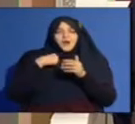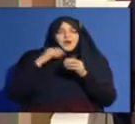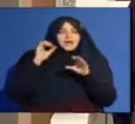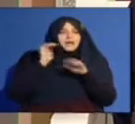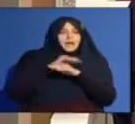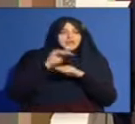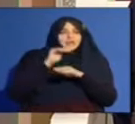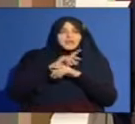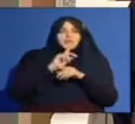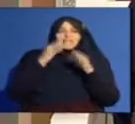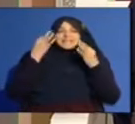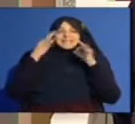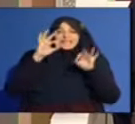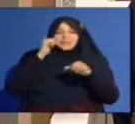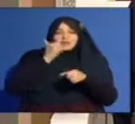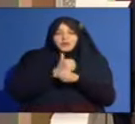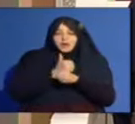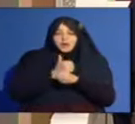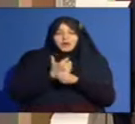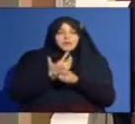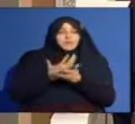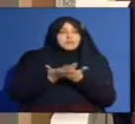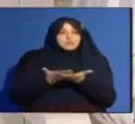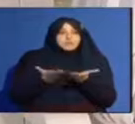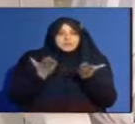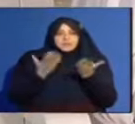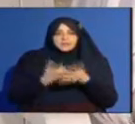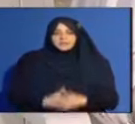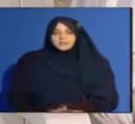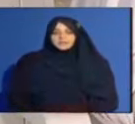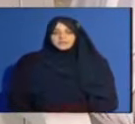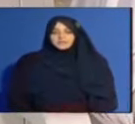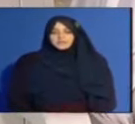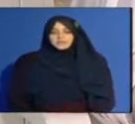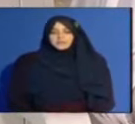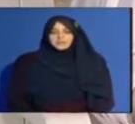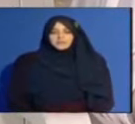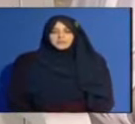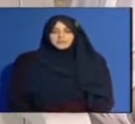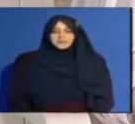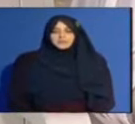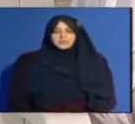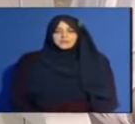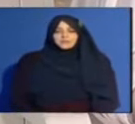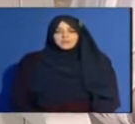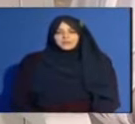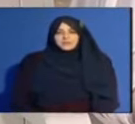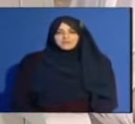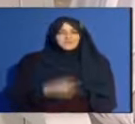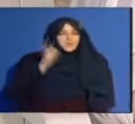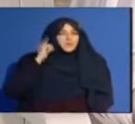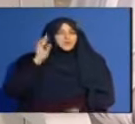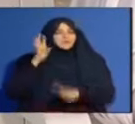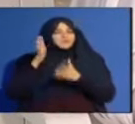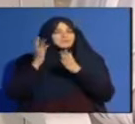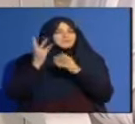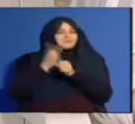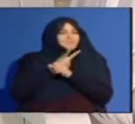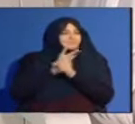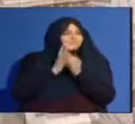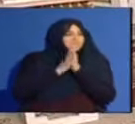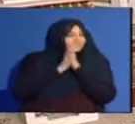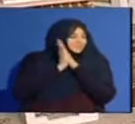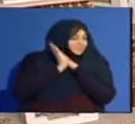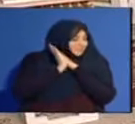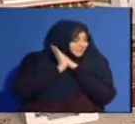والله والله راني تعرفي نبكي بالدم، وليتي راهم يبكوا، والله توحشنا البلاد، راني رانا نهضر